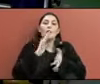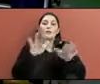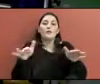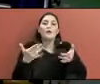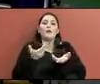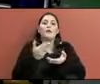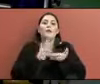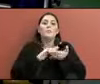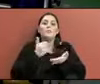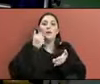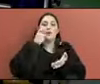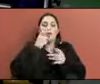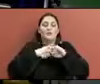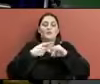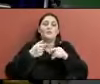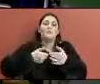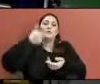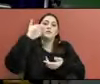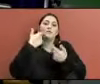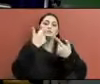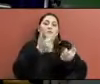demiş. Teşekkür ediyorum kendisine.